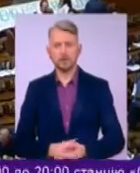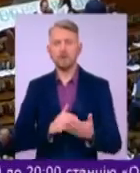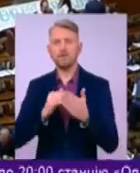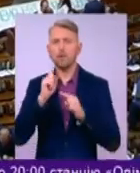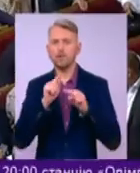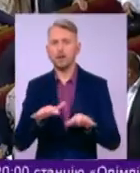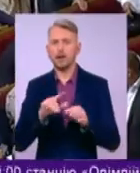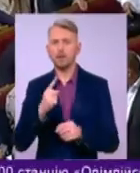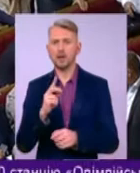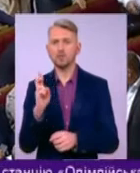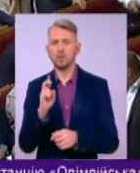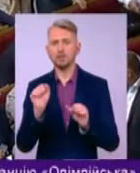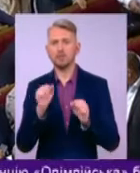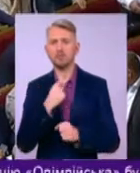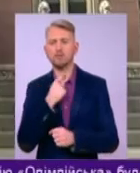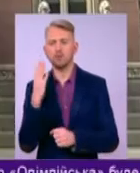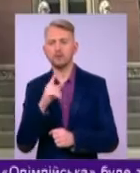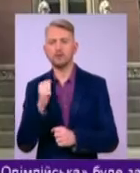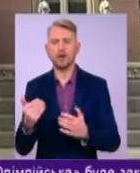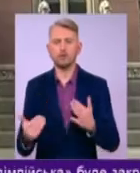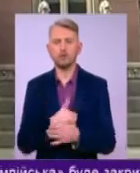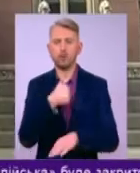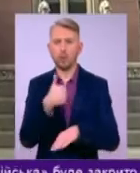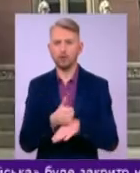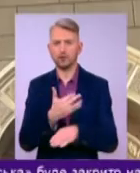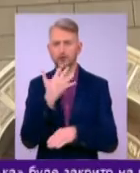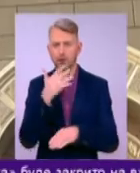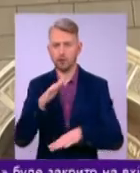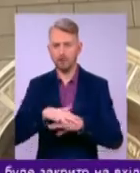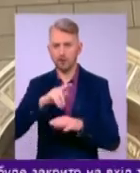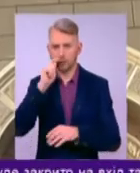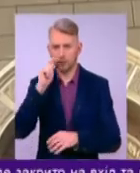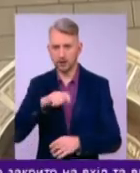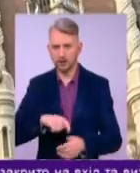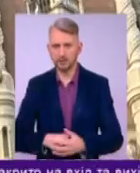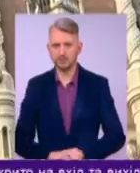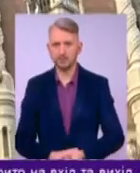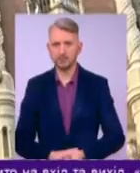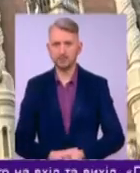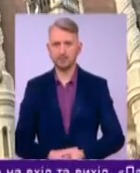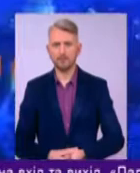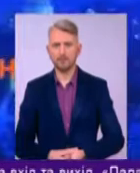Верховна Рада 1 березня може проголосувати за нового голову Національного банку України.